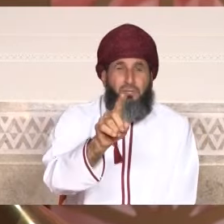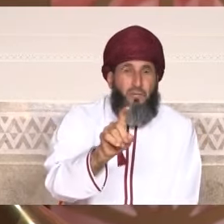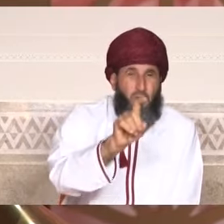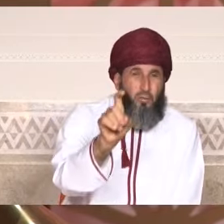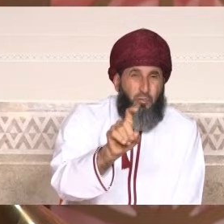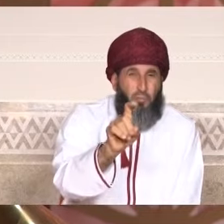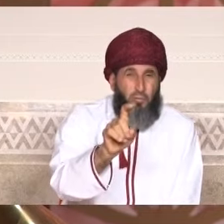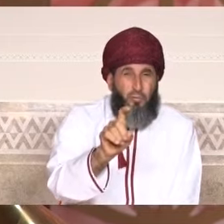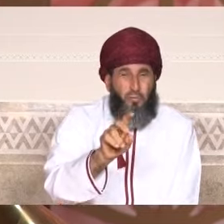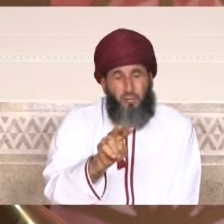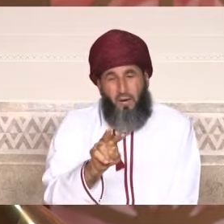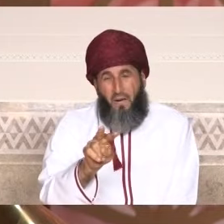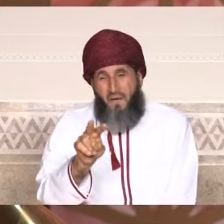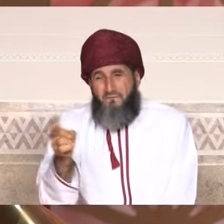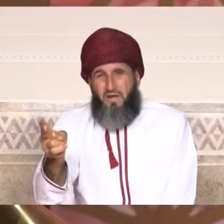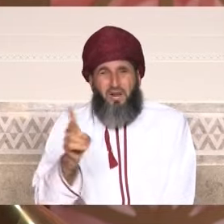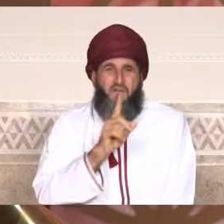فهو محل خلاف فقهي،